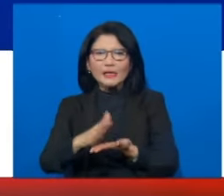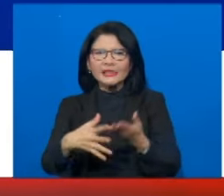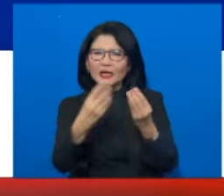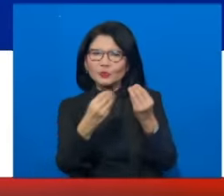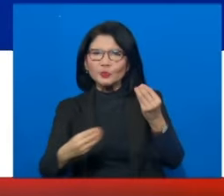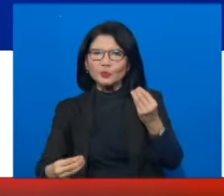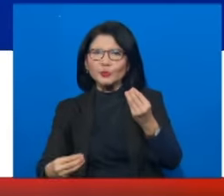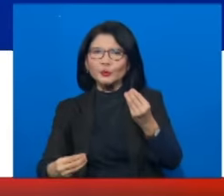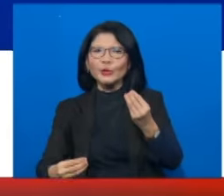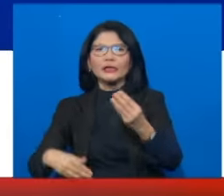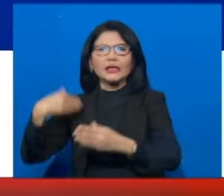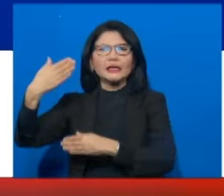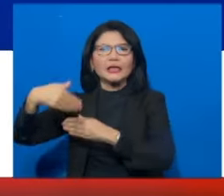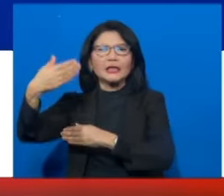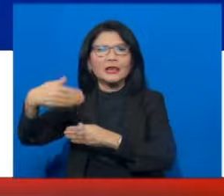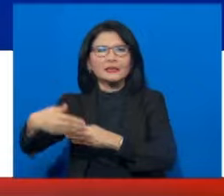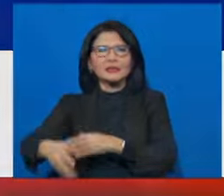generasi ke